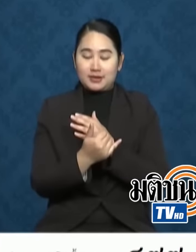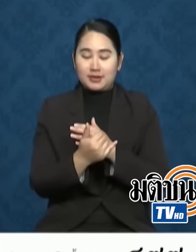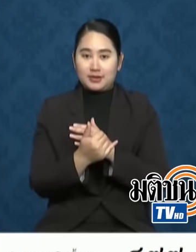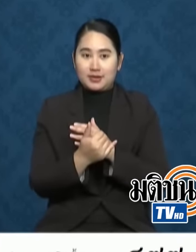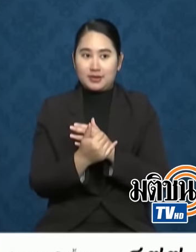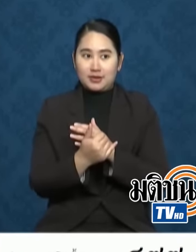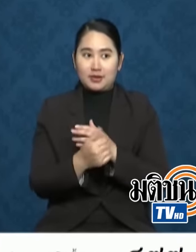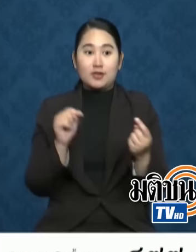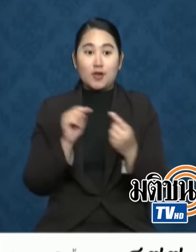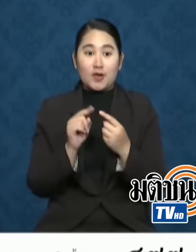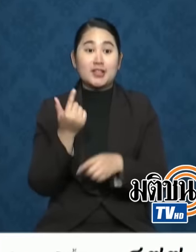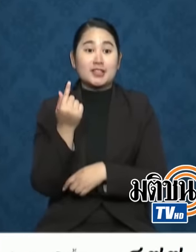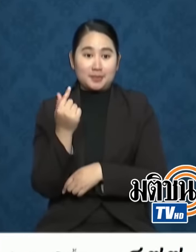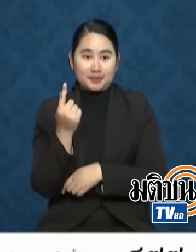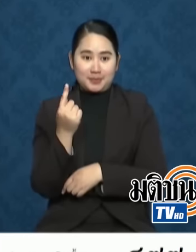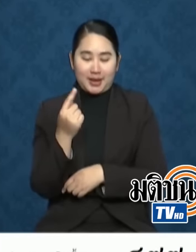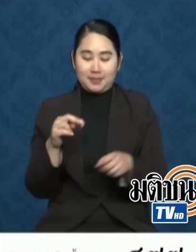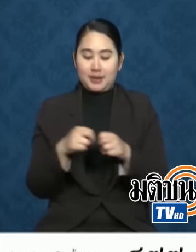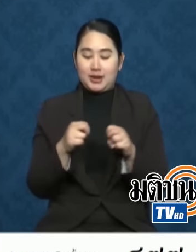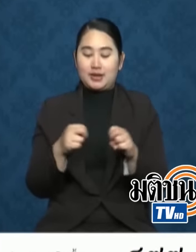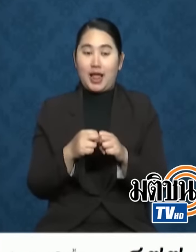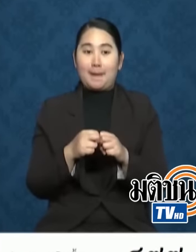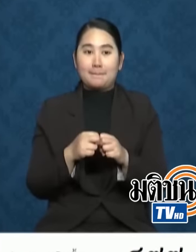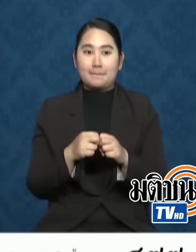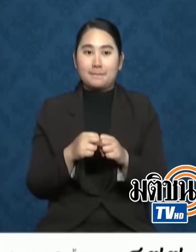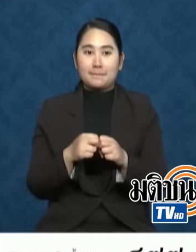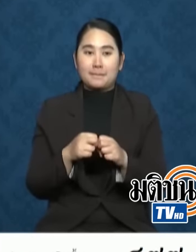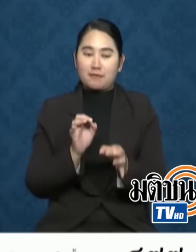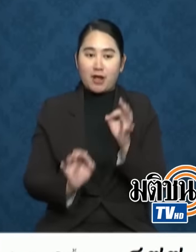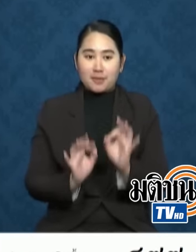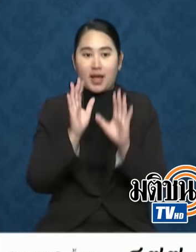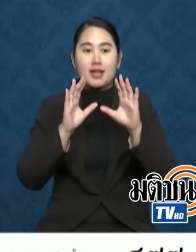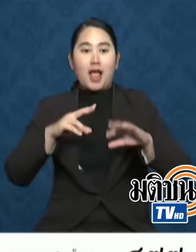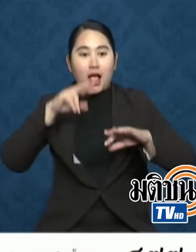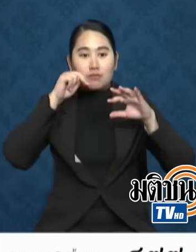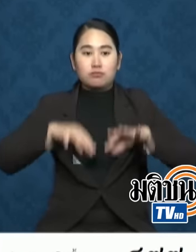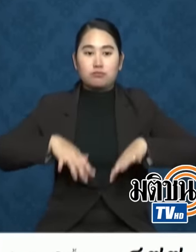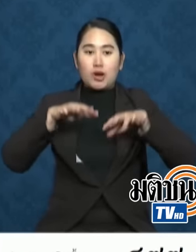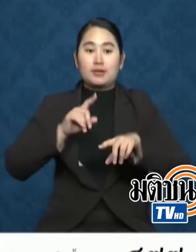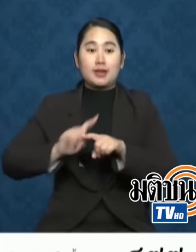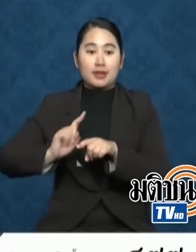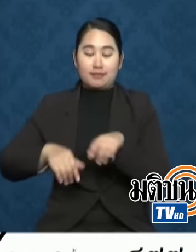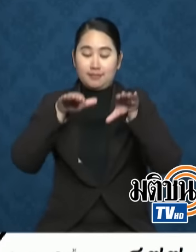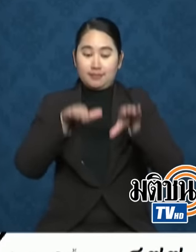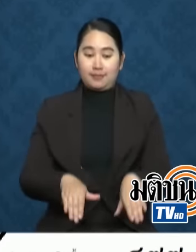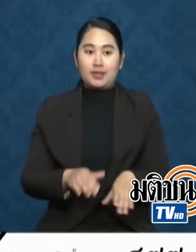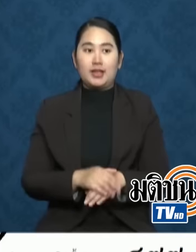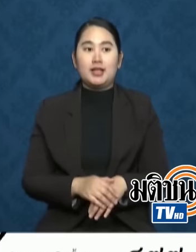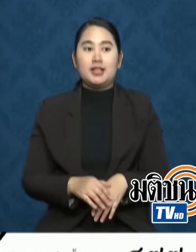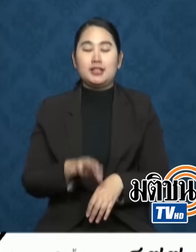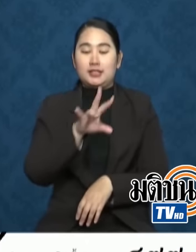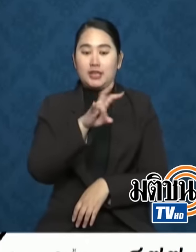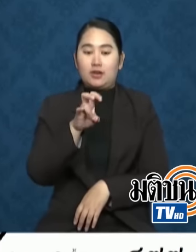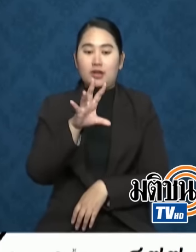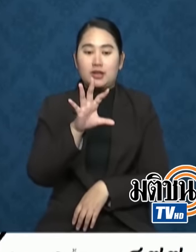ที่11ลดผลกระทบจากภัยธรรมชาติและการเปลี่ยนแปลงสภาพภูมิอากาศ 797.5 ล้